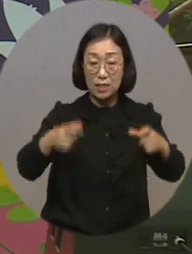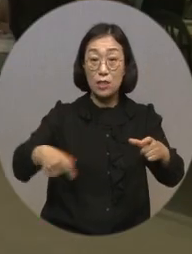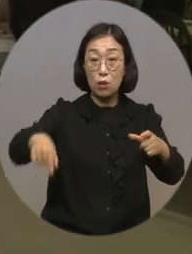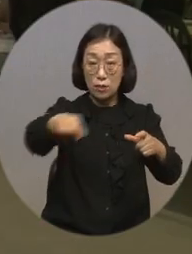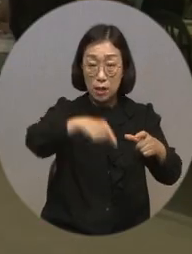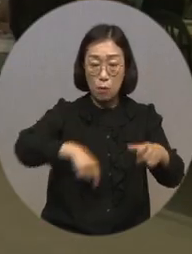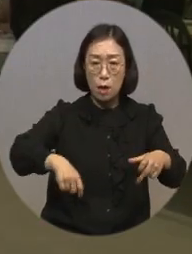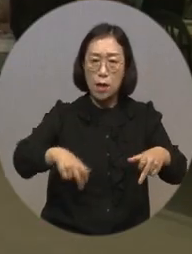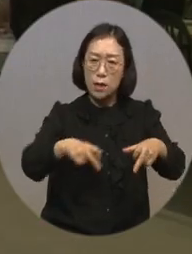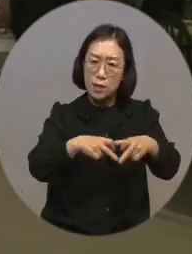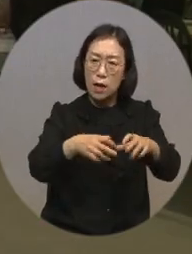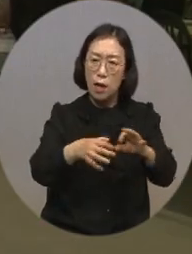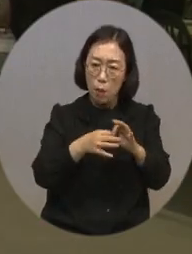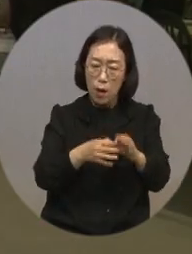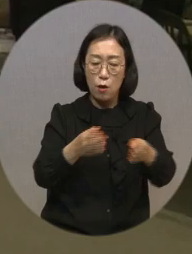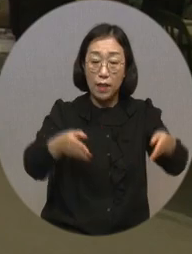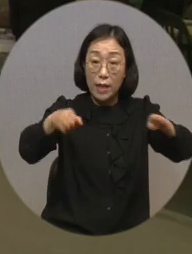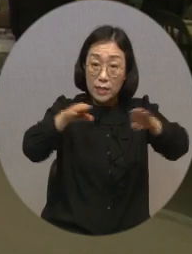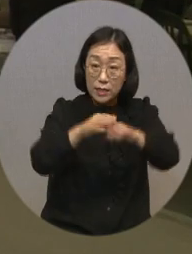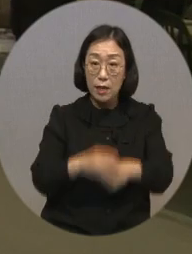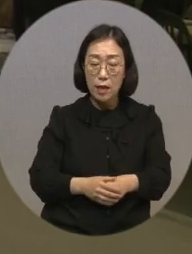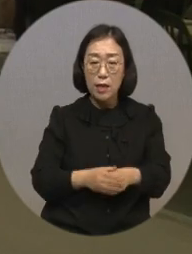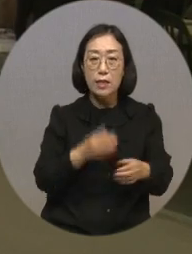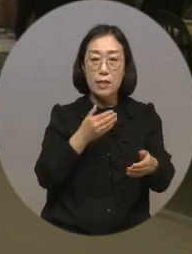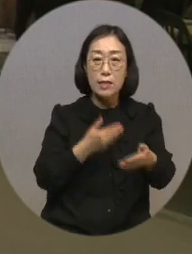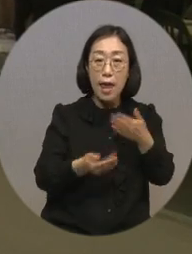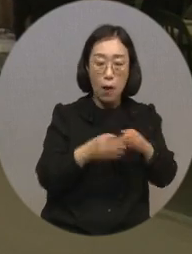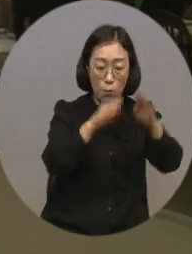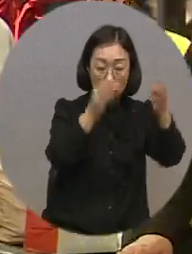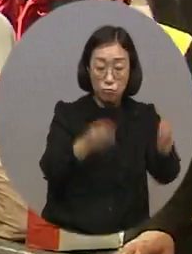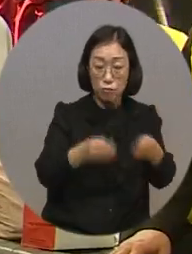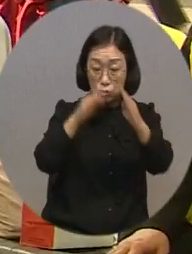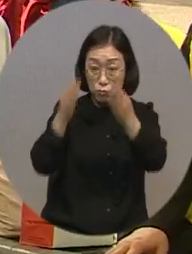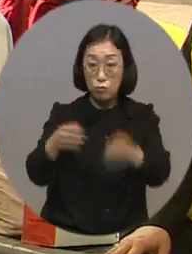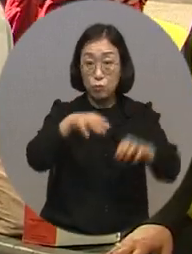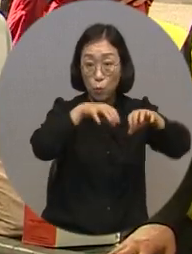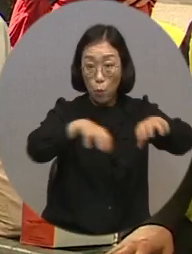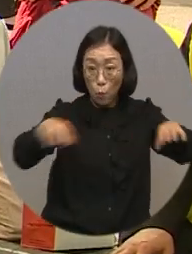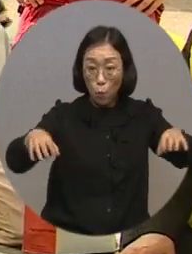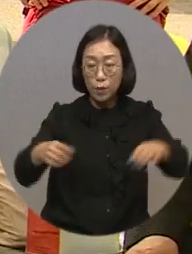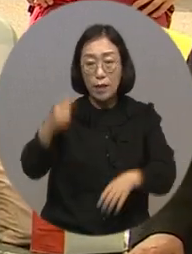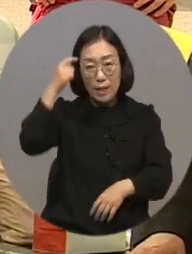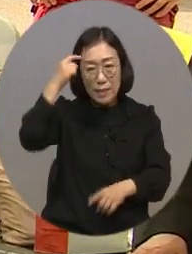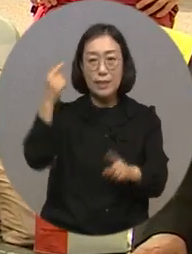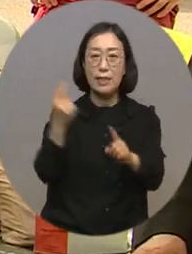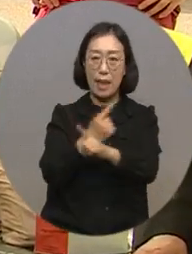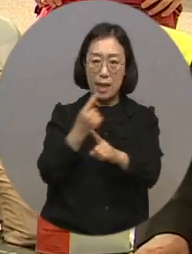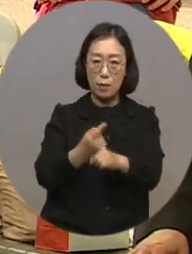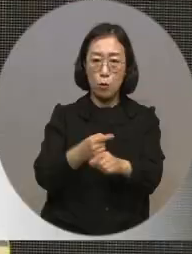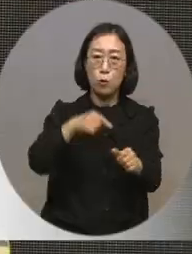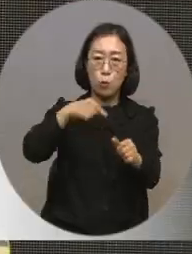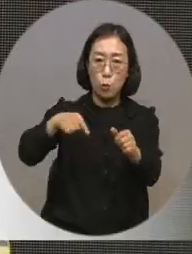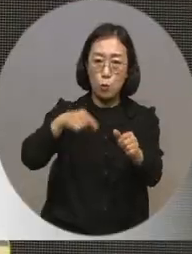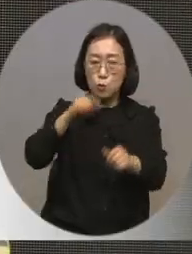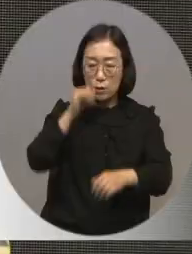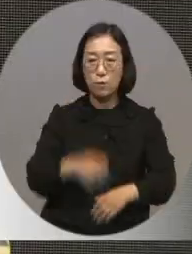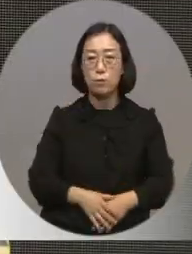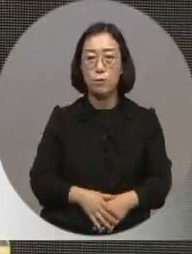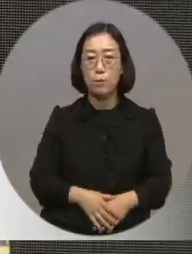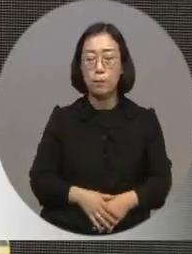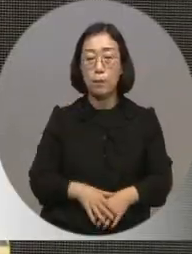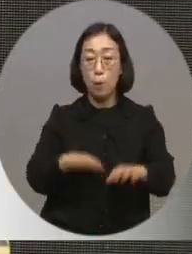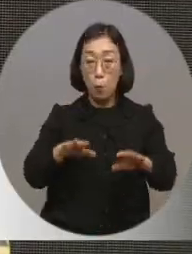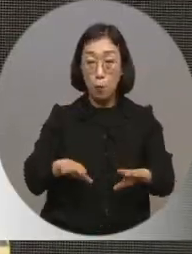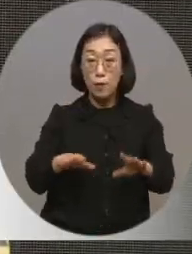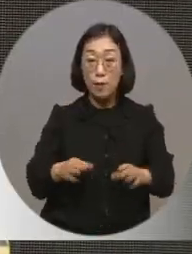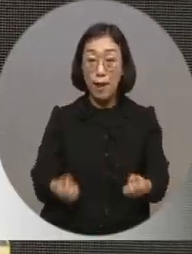장애 관련 시설과 단체가 선보인 체험 부스와 장애인식 개선 교육 등이 이어졌습니다. 오늘